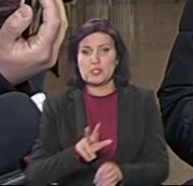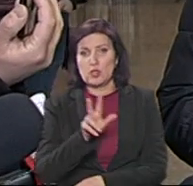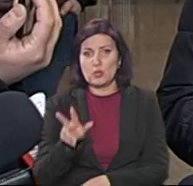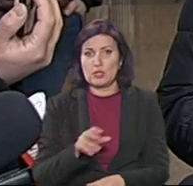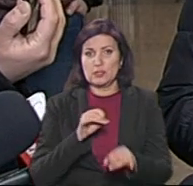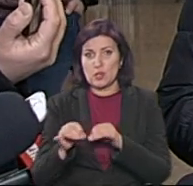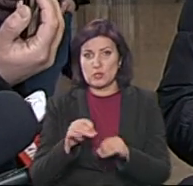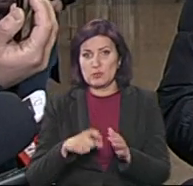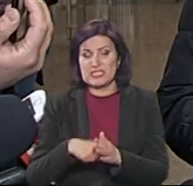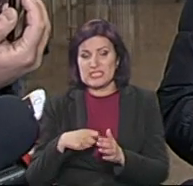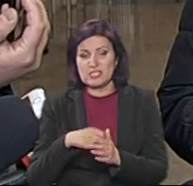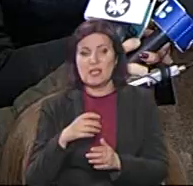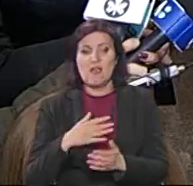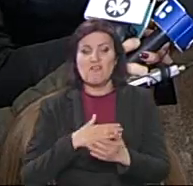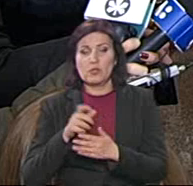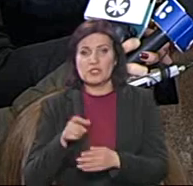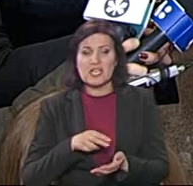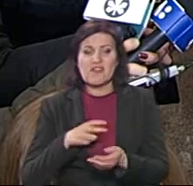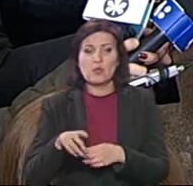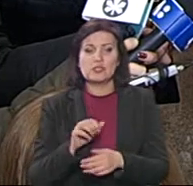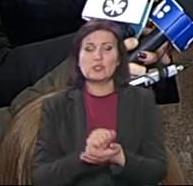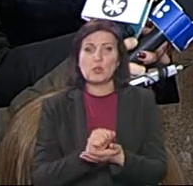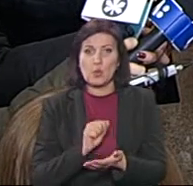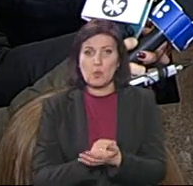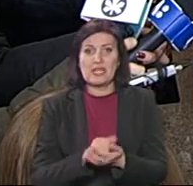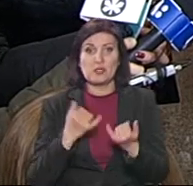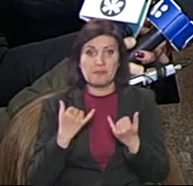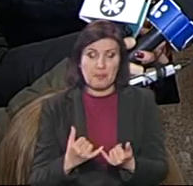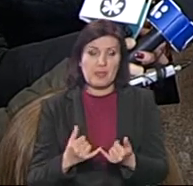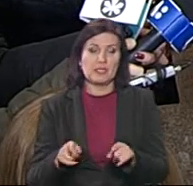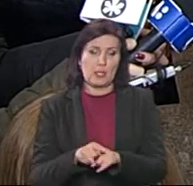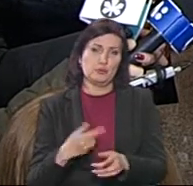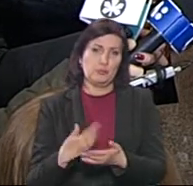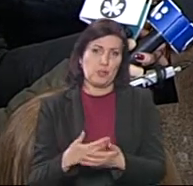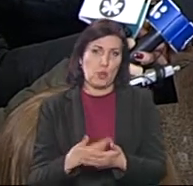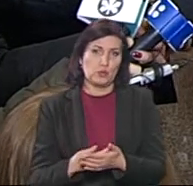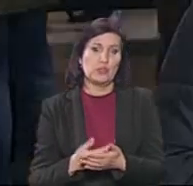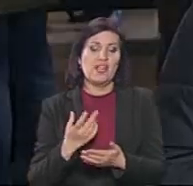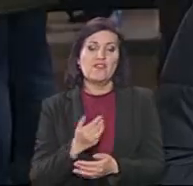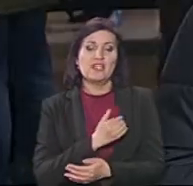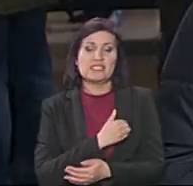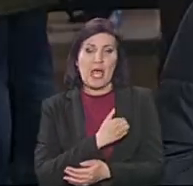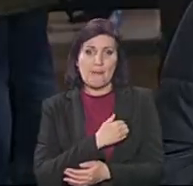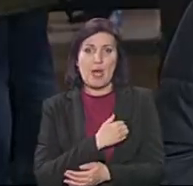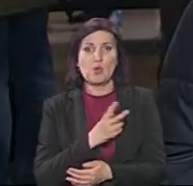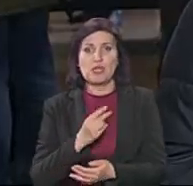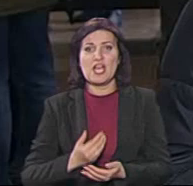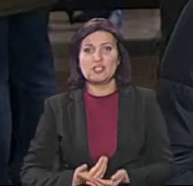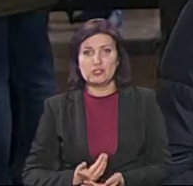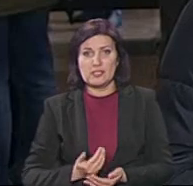трьохгодинної розмови зі слідчим, волонтерка виходить із документом. Тепер її також підозрюють, зокрема, в замаху на життя